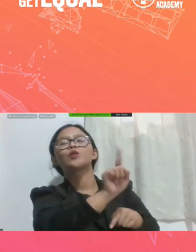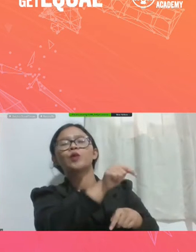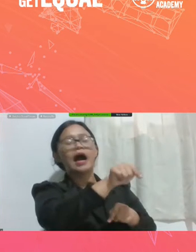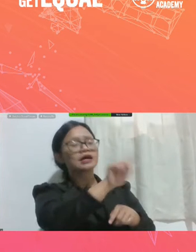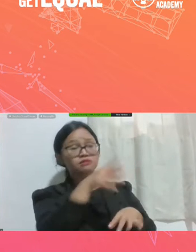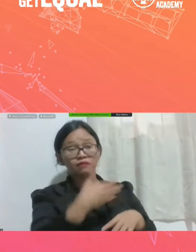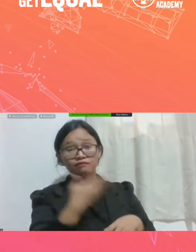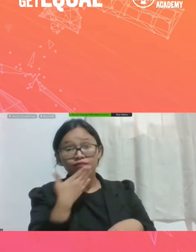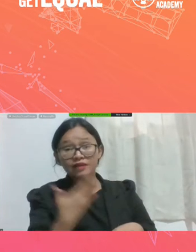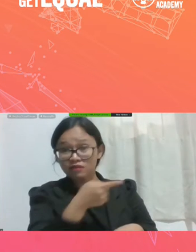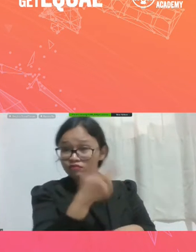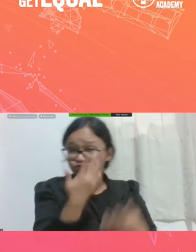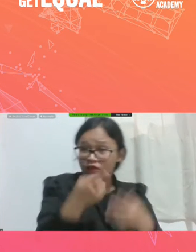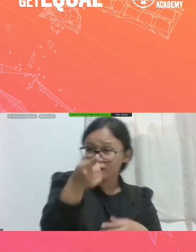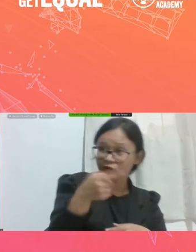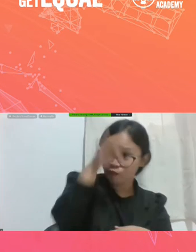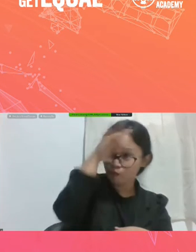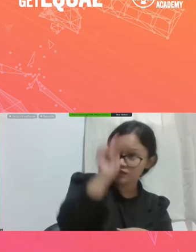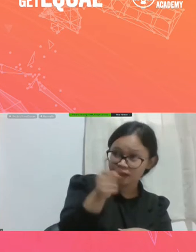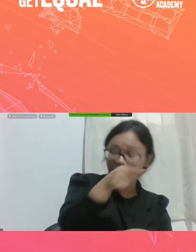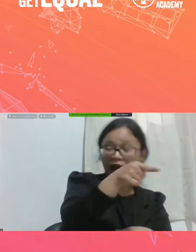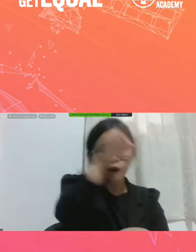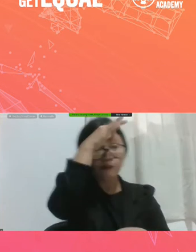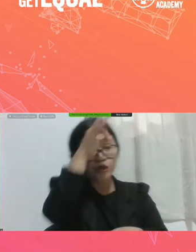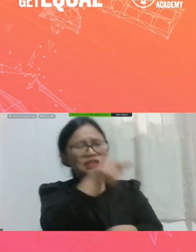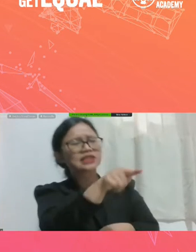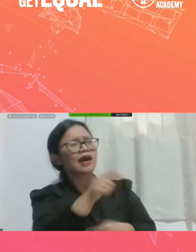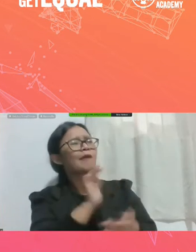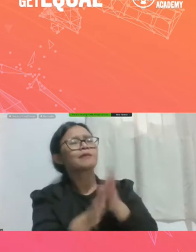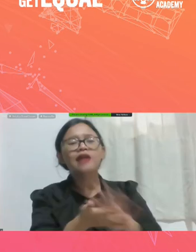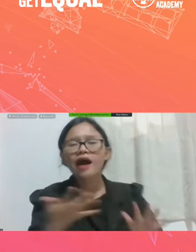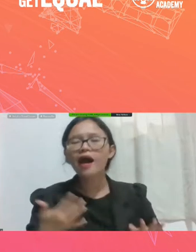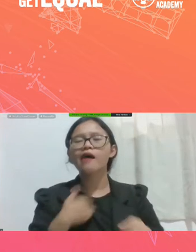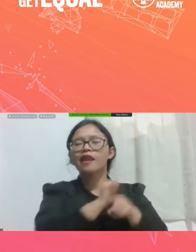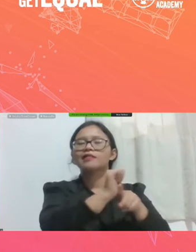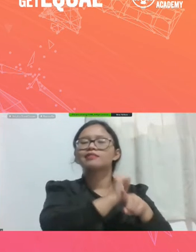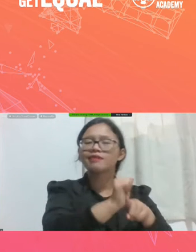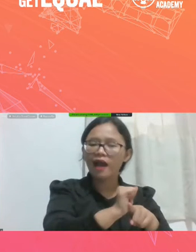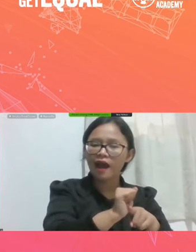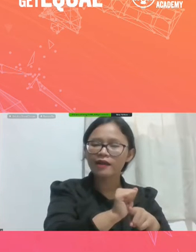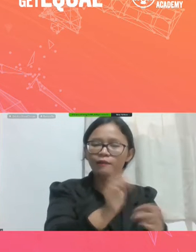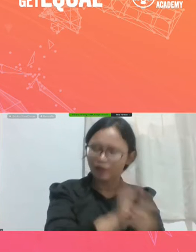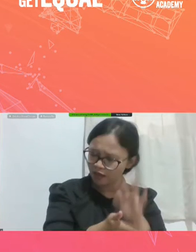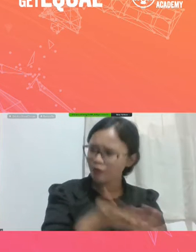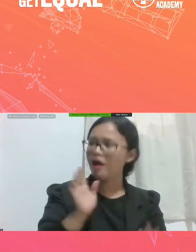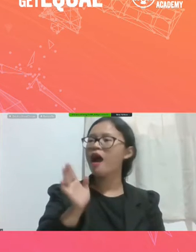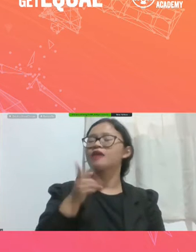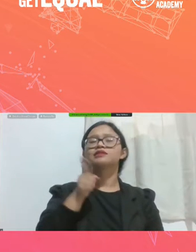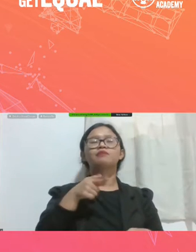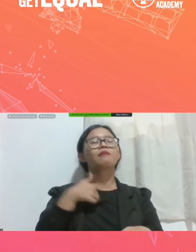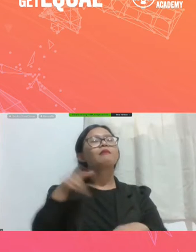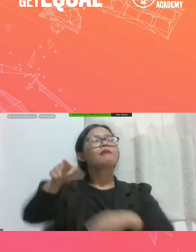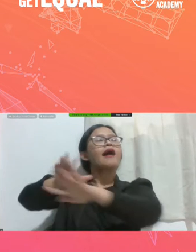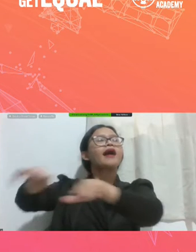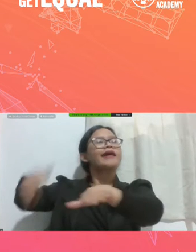ini mungkin di sini ada dari perwakilan dari penegak hukum, apakah sudah pernah atau ada pelatihan terkait KBGO yang sensitif pada anak dan kaum